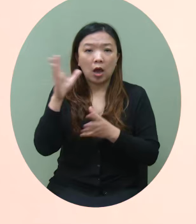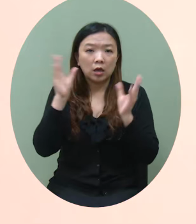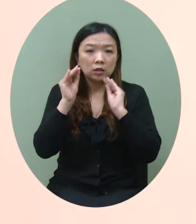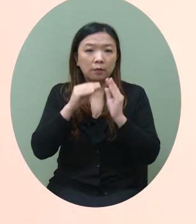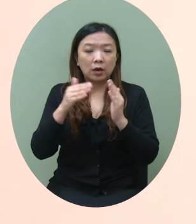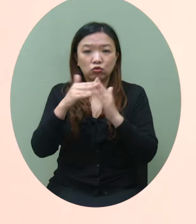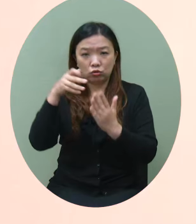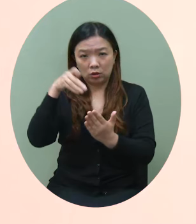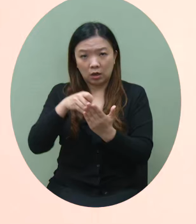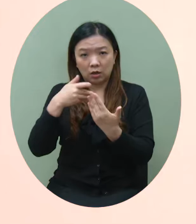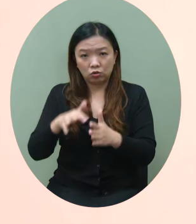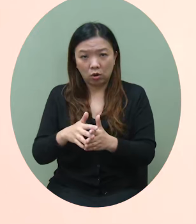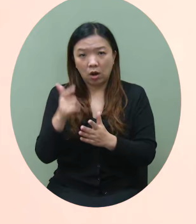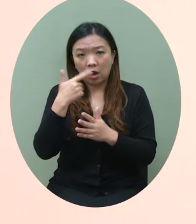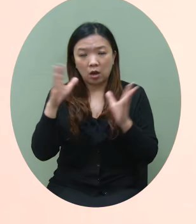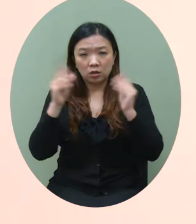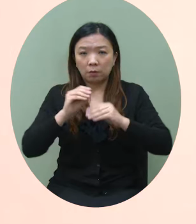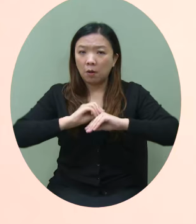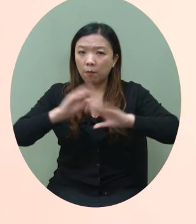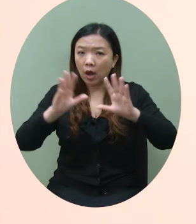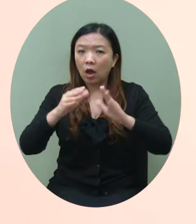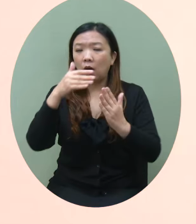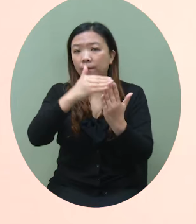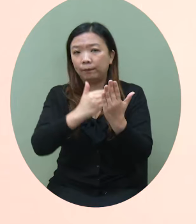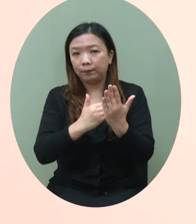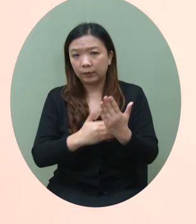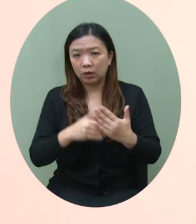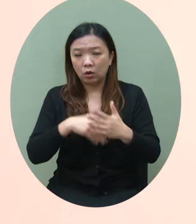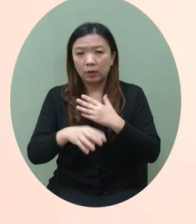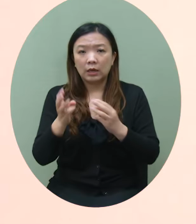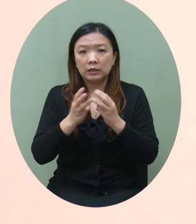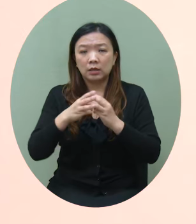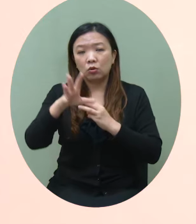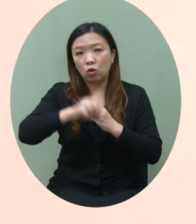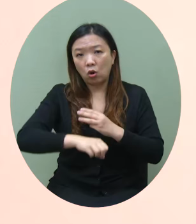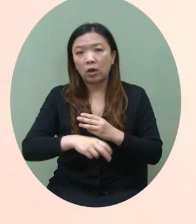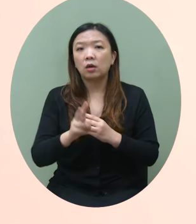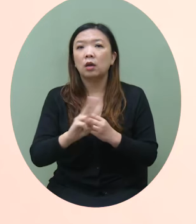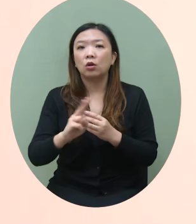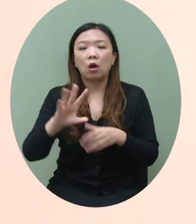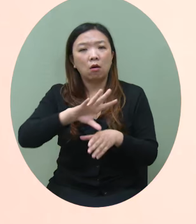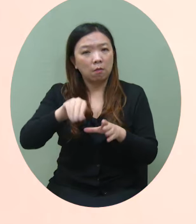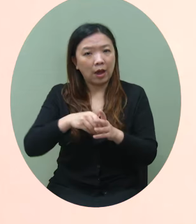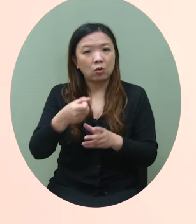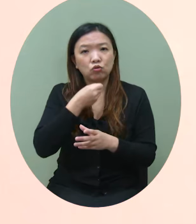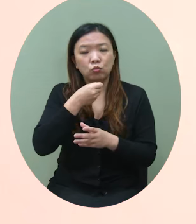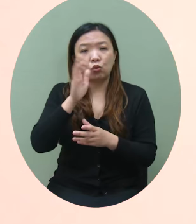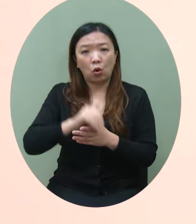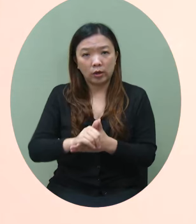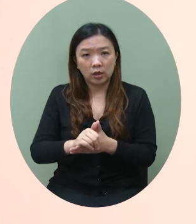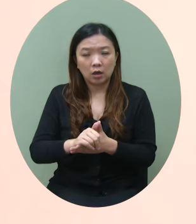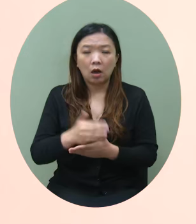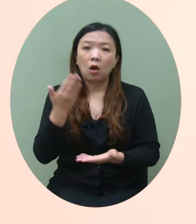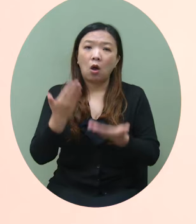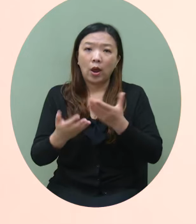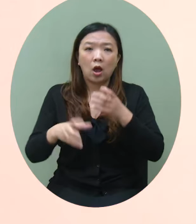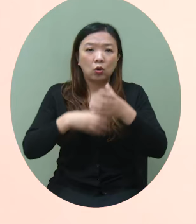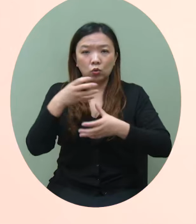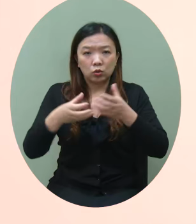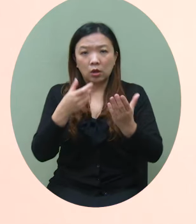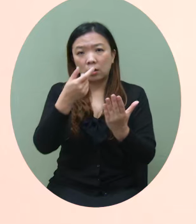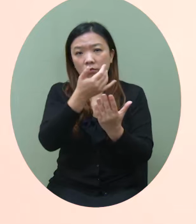那個新聞發佈系統裏面是拿資料的也都是可以納入傳媒儘管在議會審議